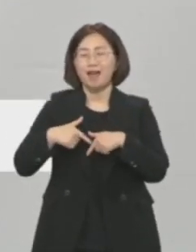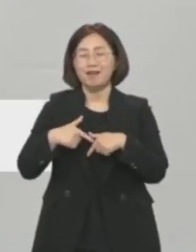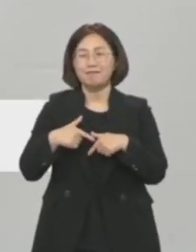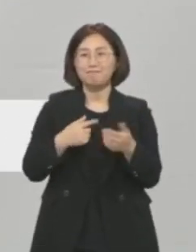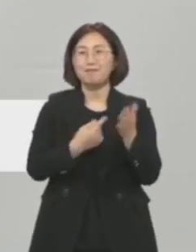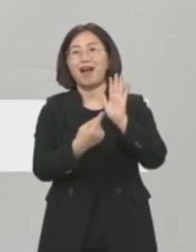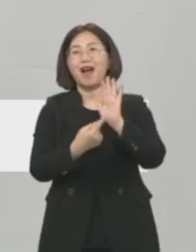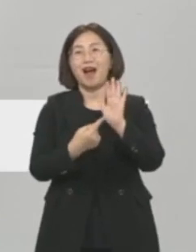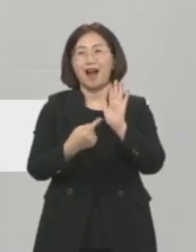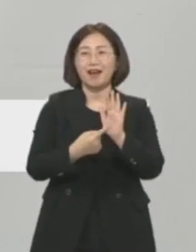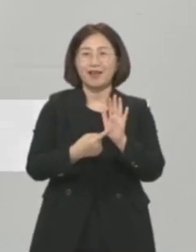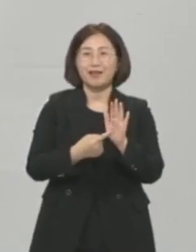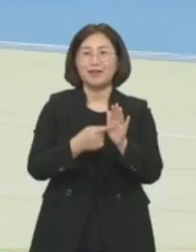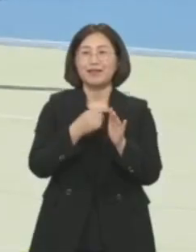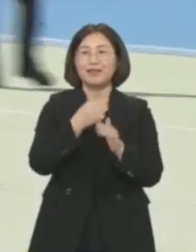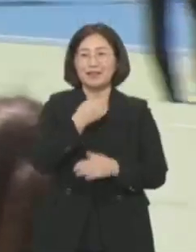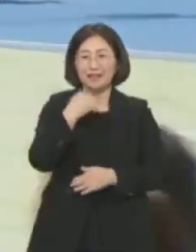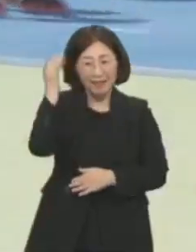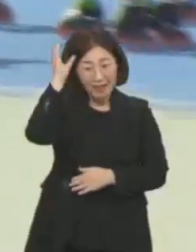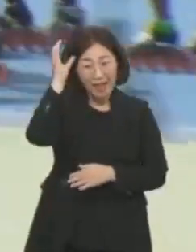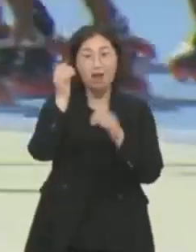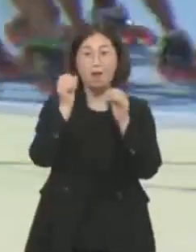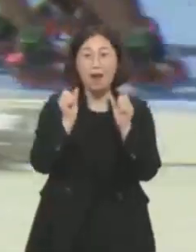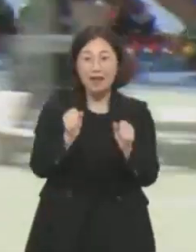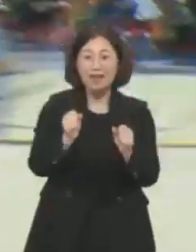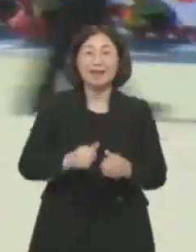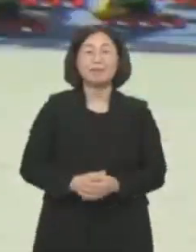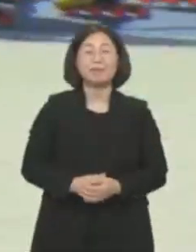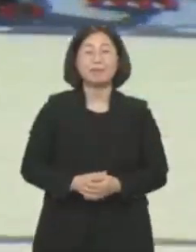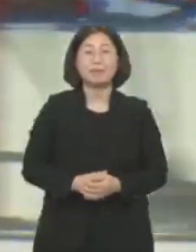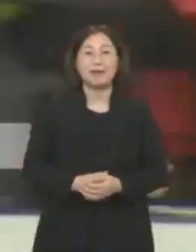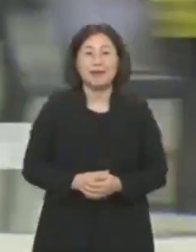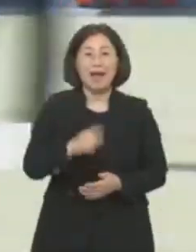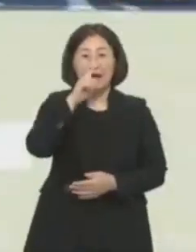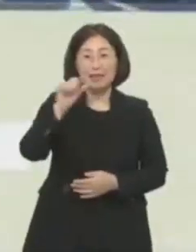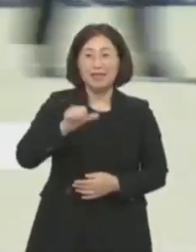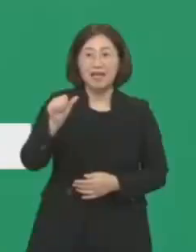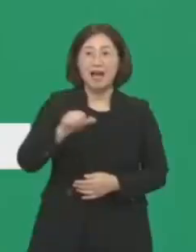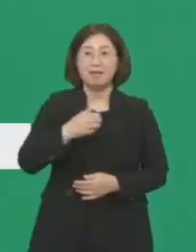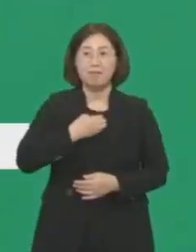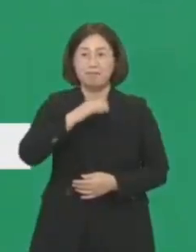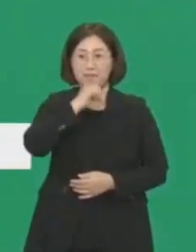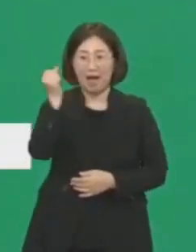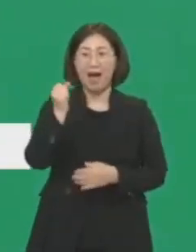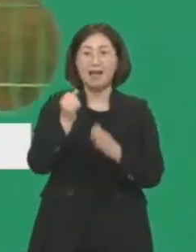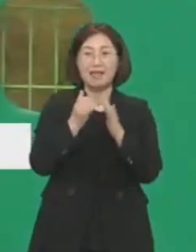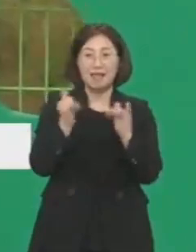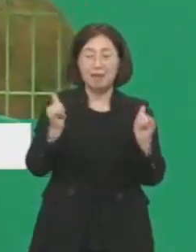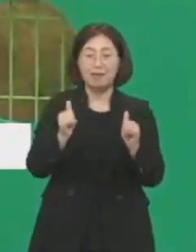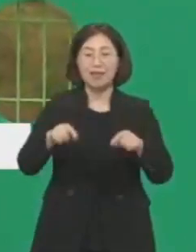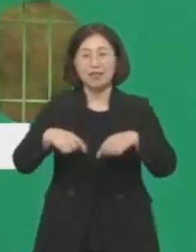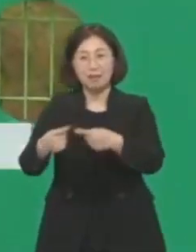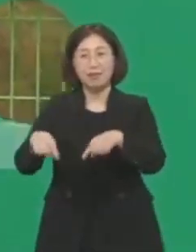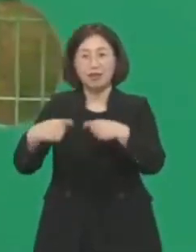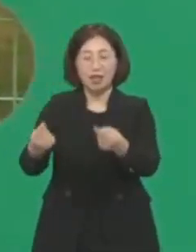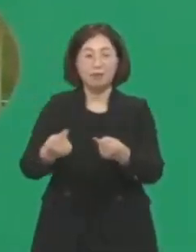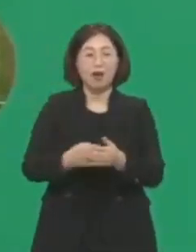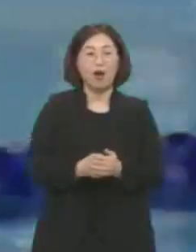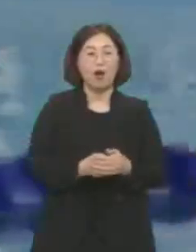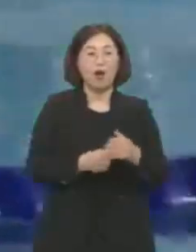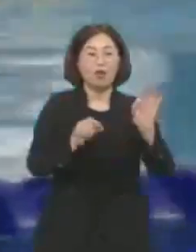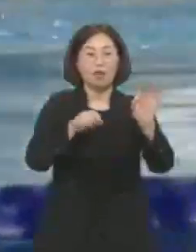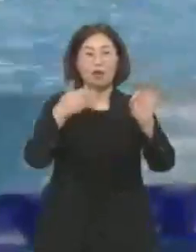세종시 선수단 화이팅! 아시안게임 스타들이 최고의 기량을 선보이는 이번 전국체전은 오는